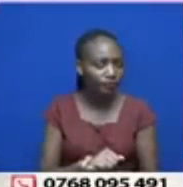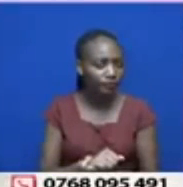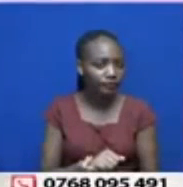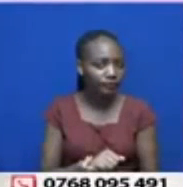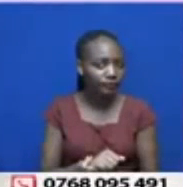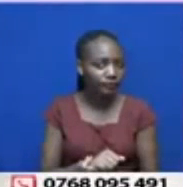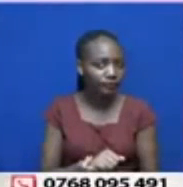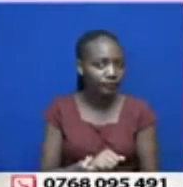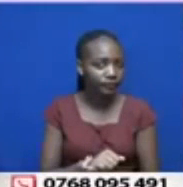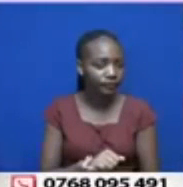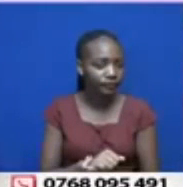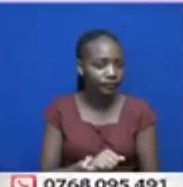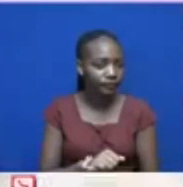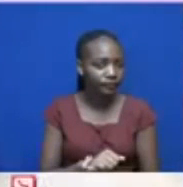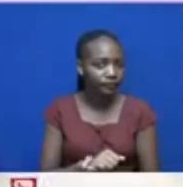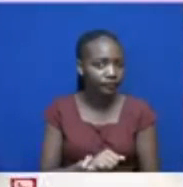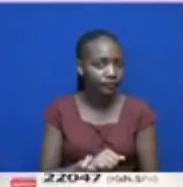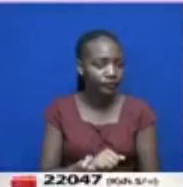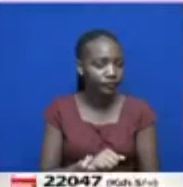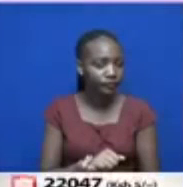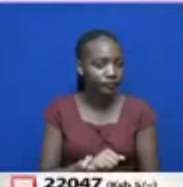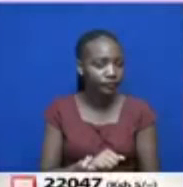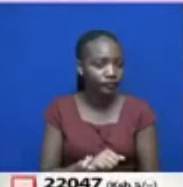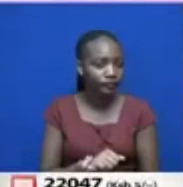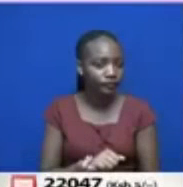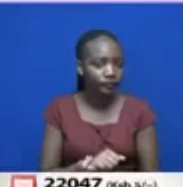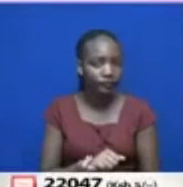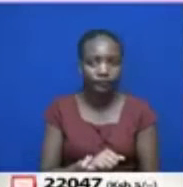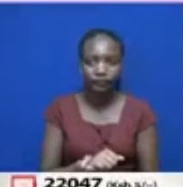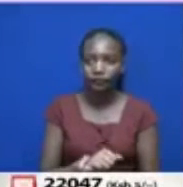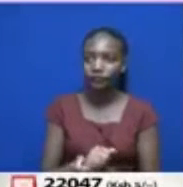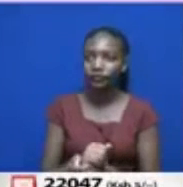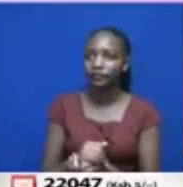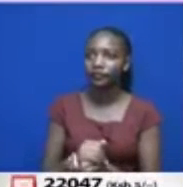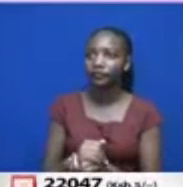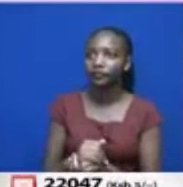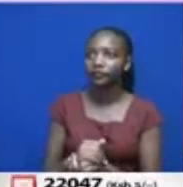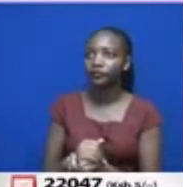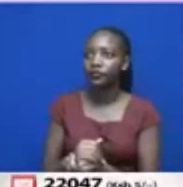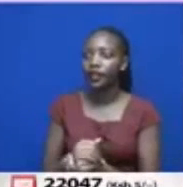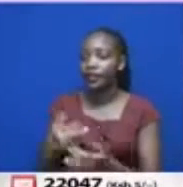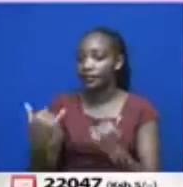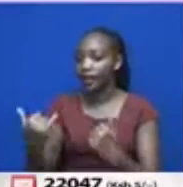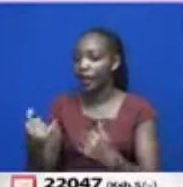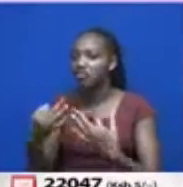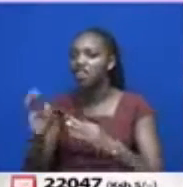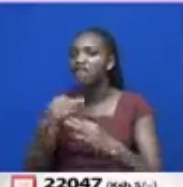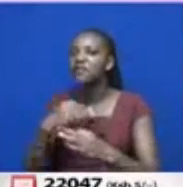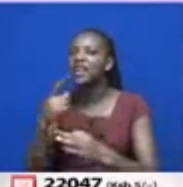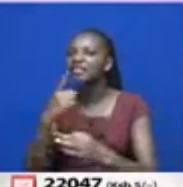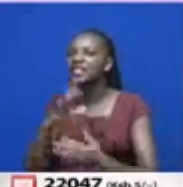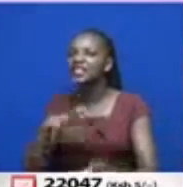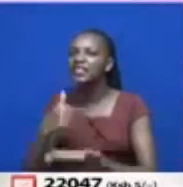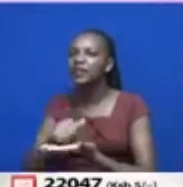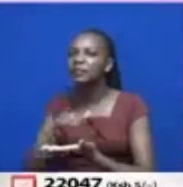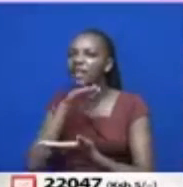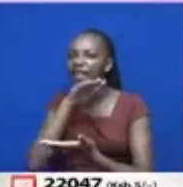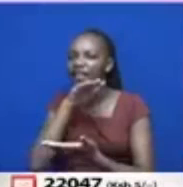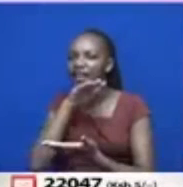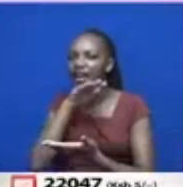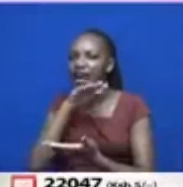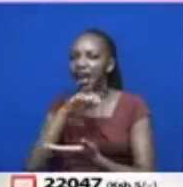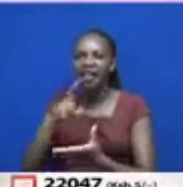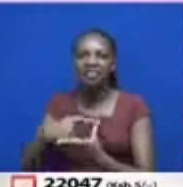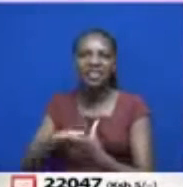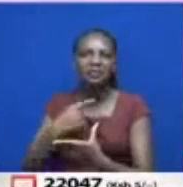mapendekezo haya, mswada huu wa BBI tunao ubwaga chini? Sasa nikisema itamsaidia Raila Odinga, nitakuwa nafanya kitu inaitwa